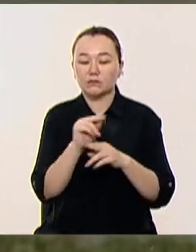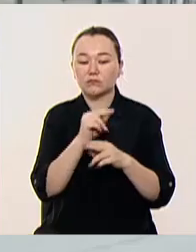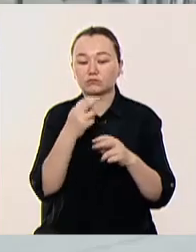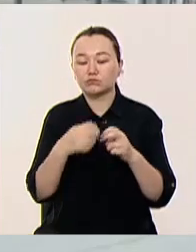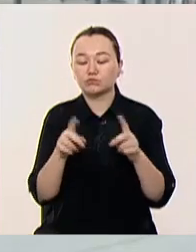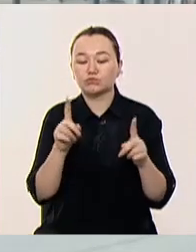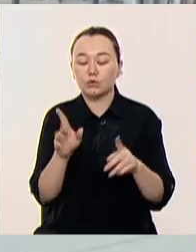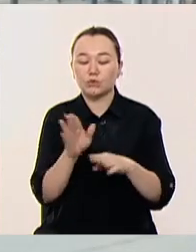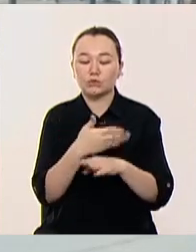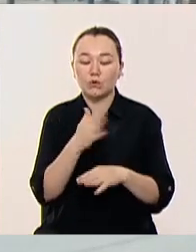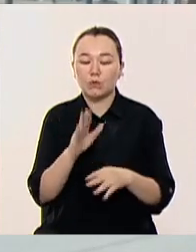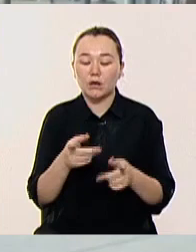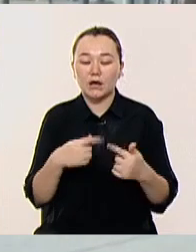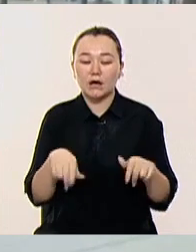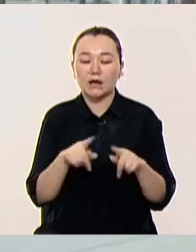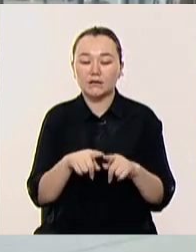устраняются. Подрядная организация